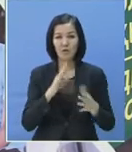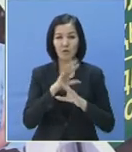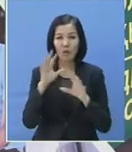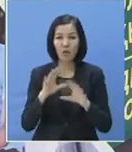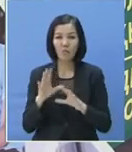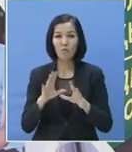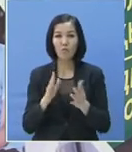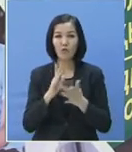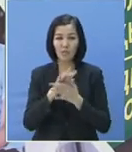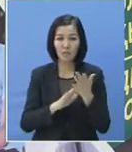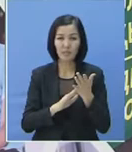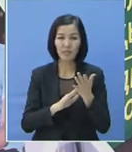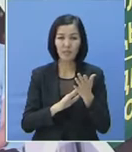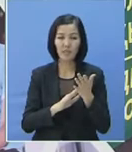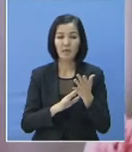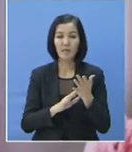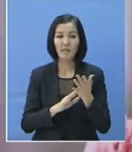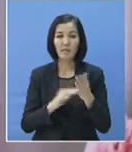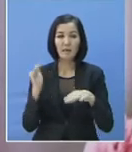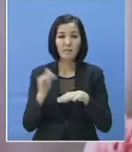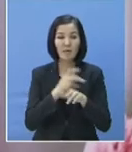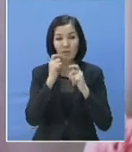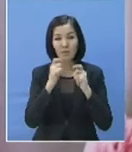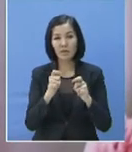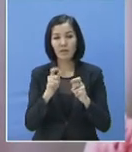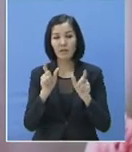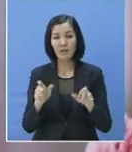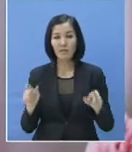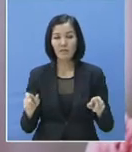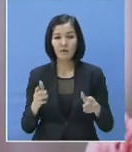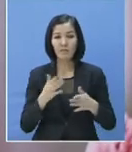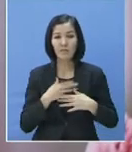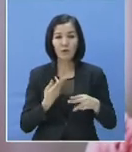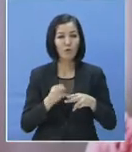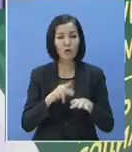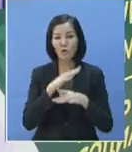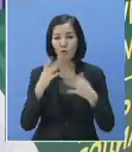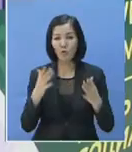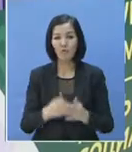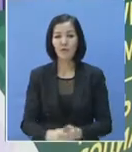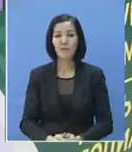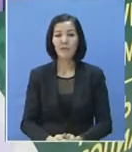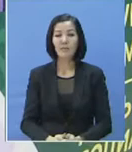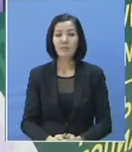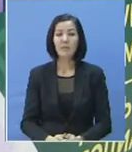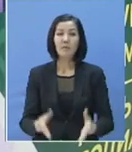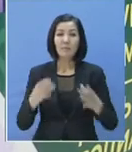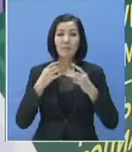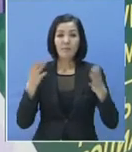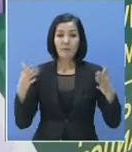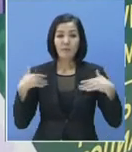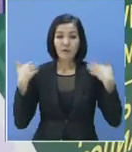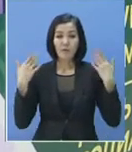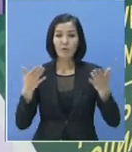қамқорлығын аялап, алақандарына салып, жұмыс істейтін адамдарымыз бізде өте көп. Енді кәсіби мерекелеріңіз құтты болсын тағы